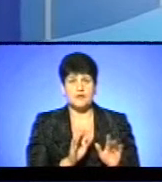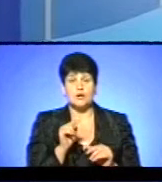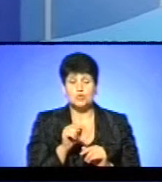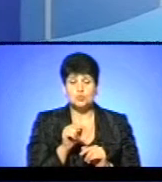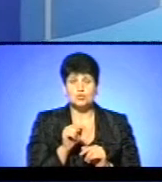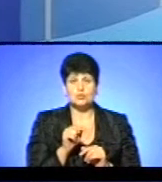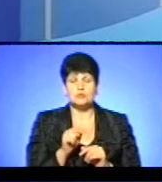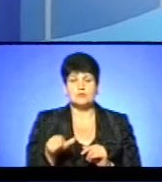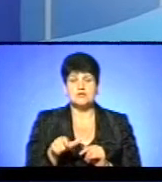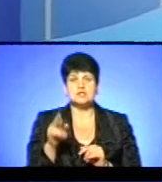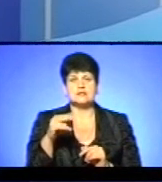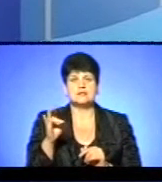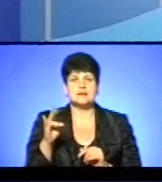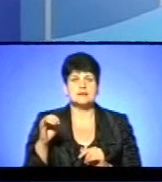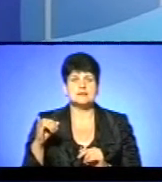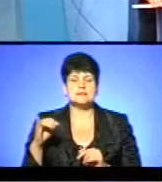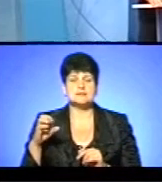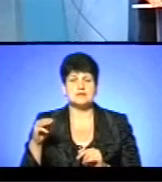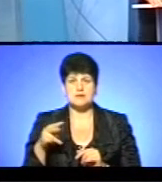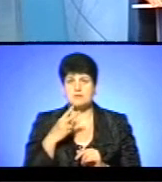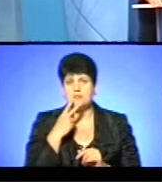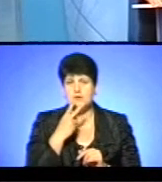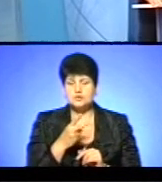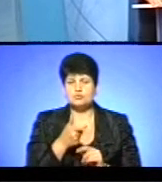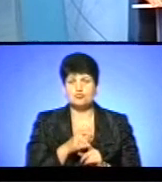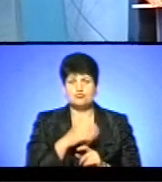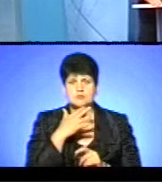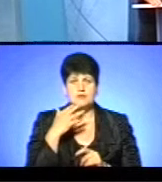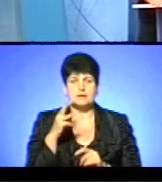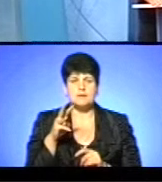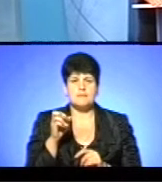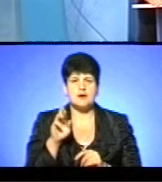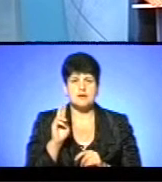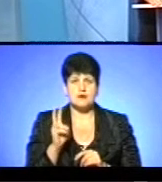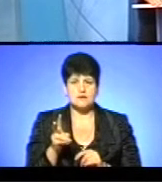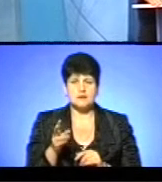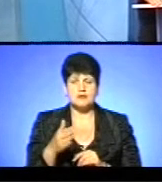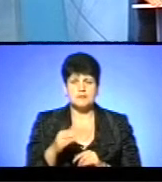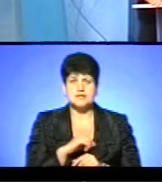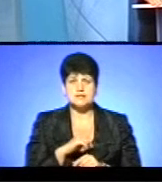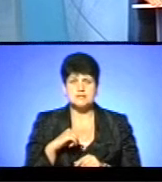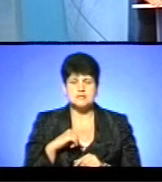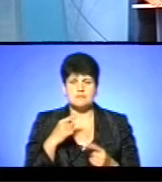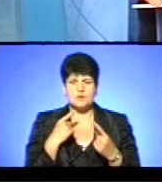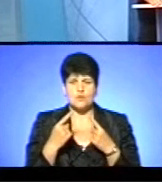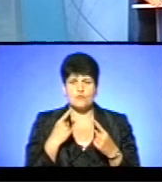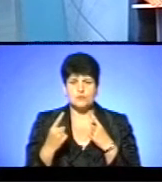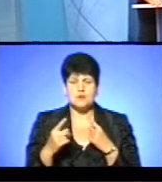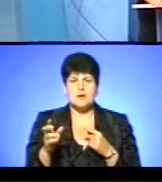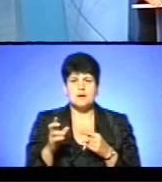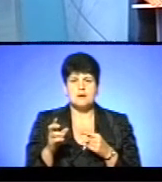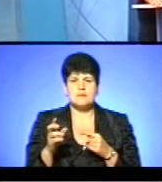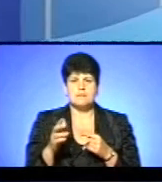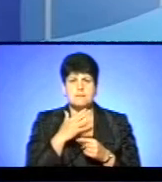Зокрема, по річці Дністер ми бачимо в цьому році, що дуже багато малька стало. Рибаки самі говорять, що в березі, ну, велика кількість